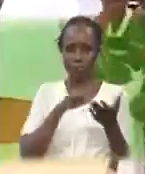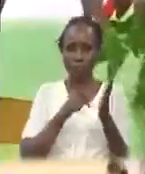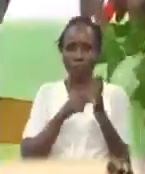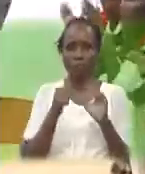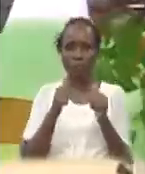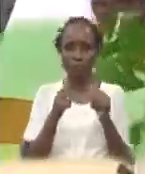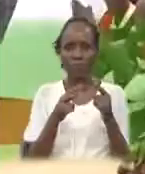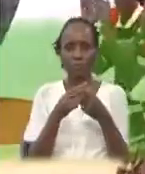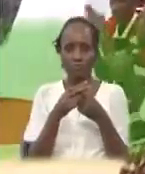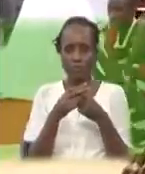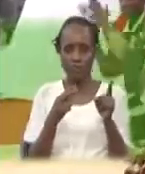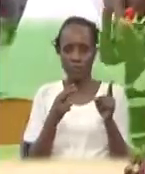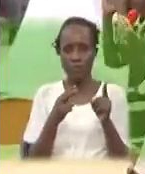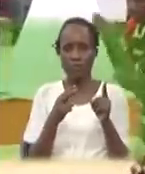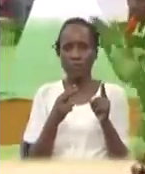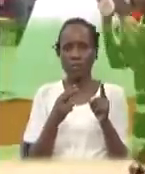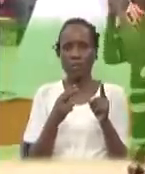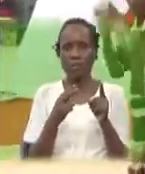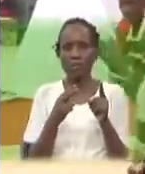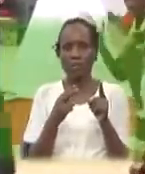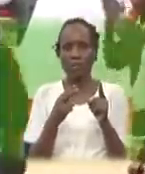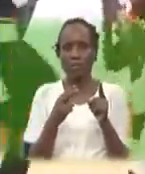Huu mradi ambao